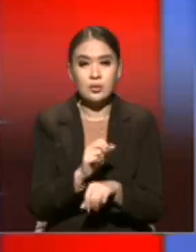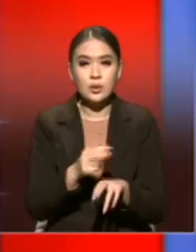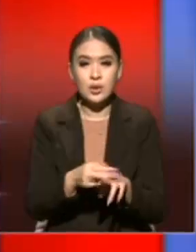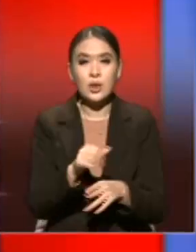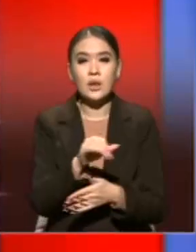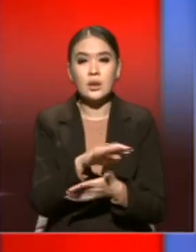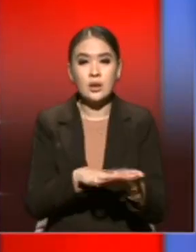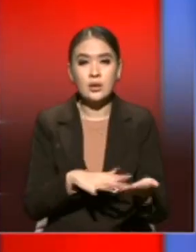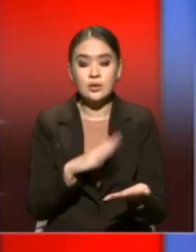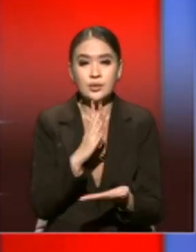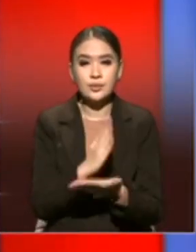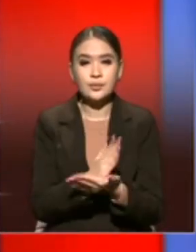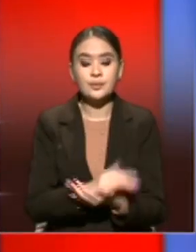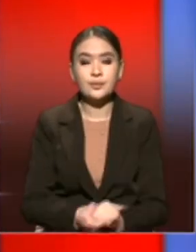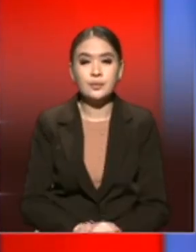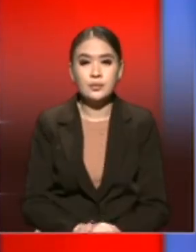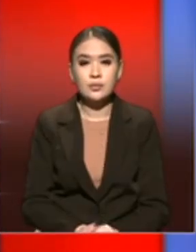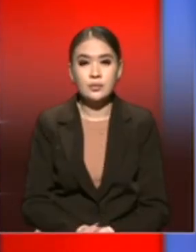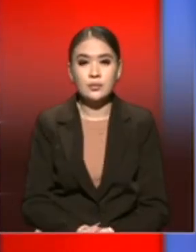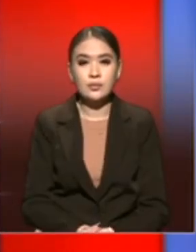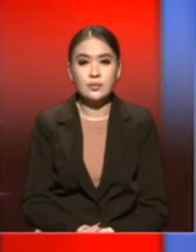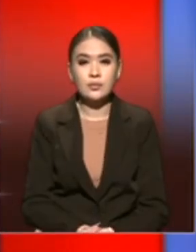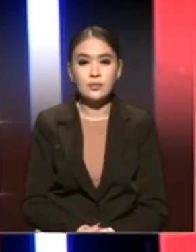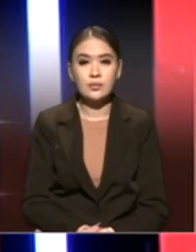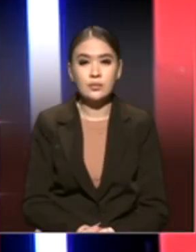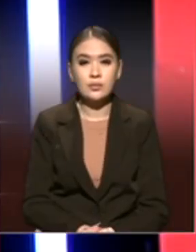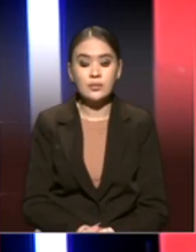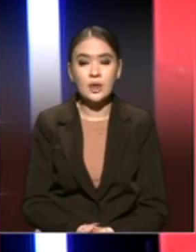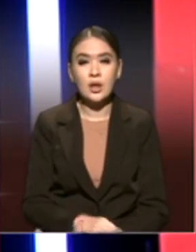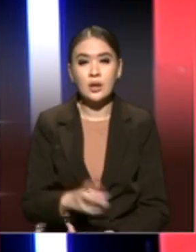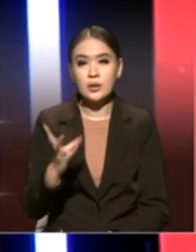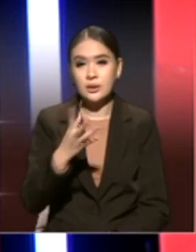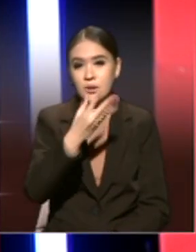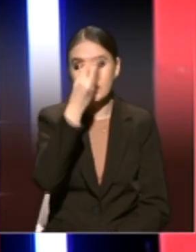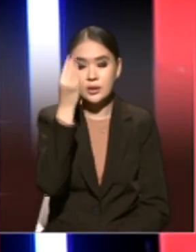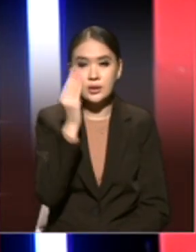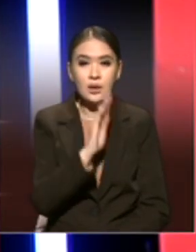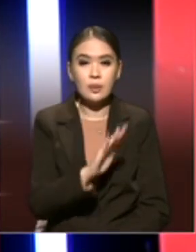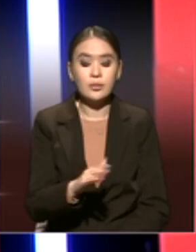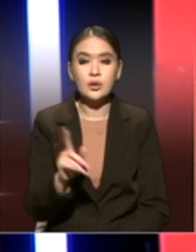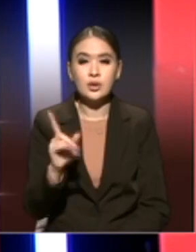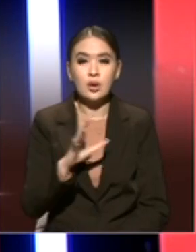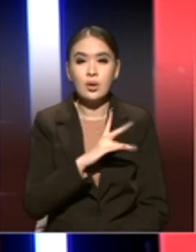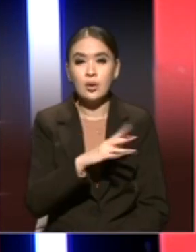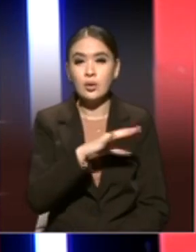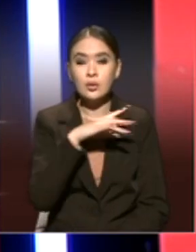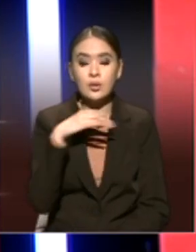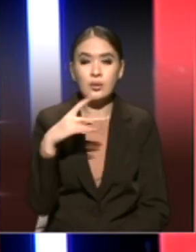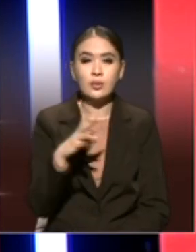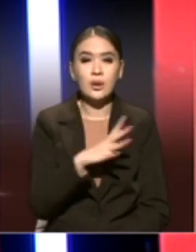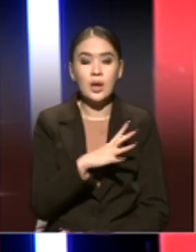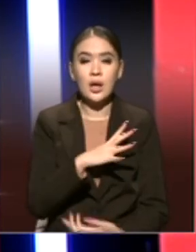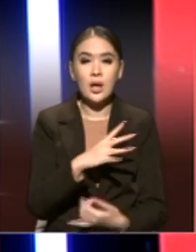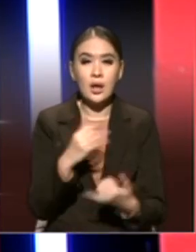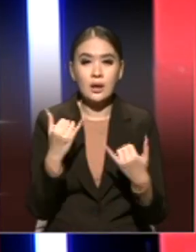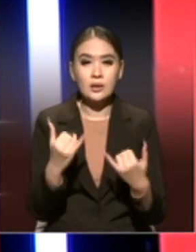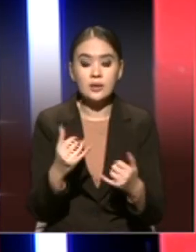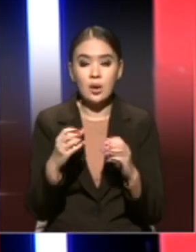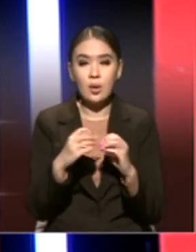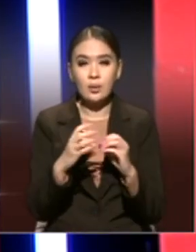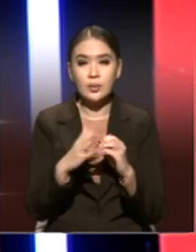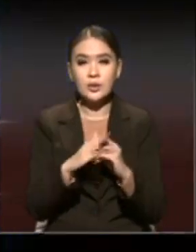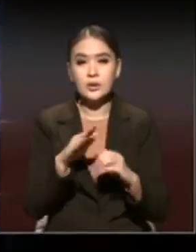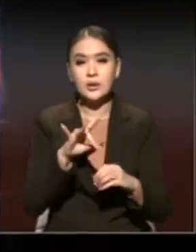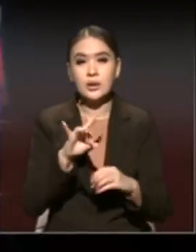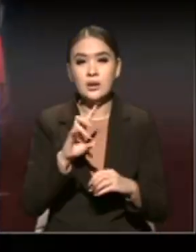Дұрыс, өте дұрыс, өте дұрыс. Бірақ енді біз бір нәрсені ұмытпауымыз керек. Көп жағдайда біз енді қазір мысалға 15 триллионға